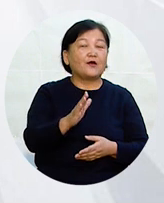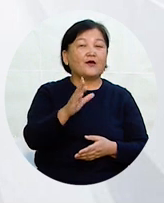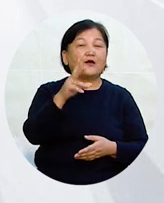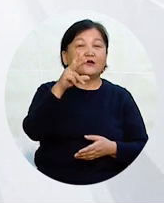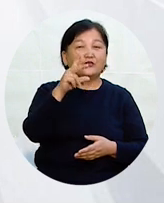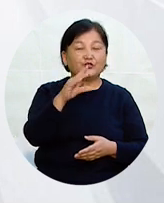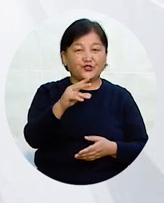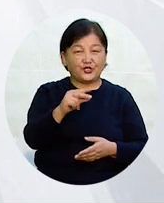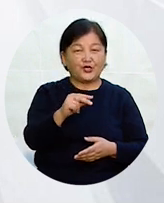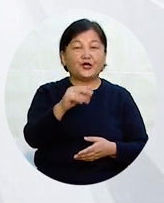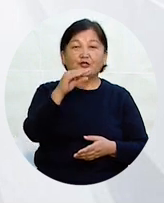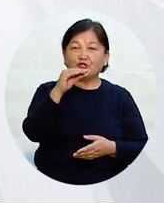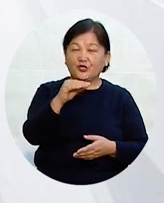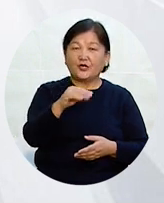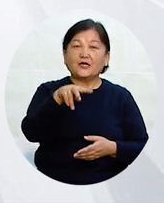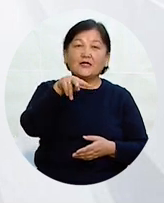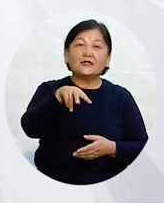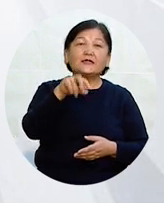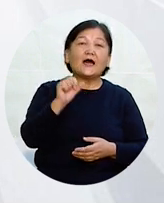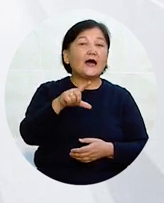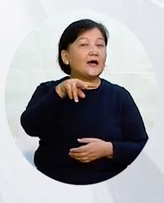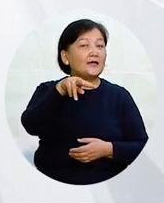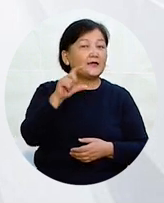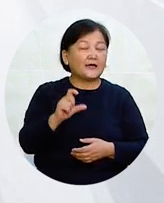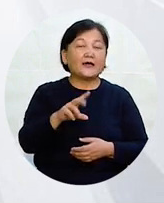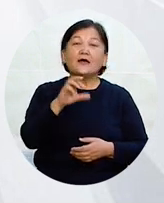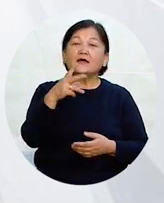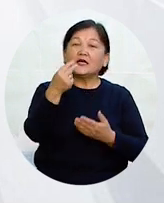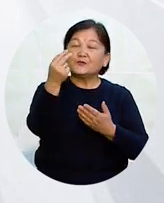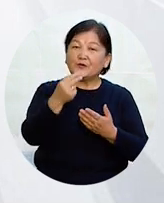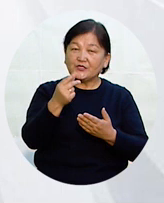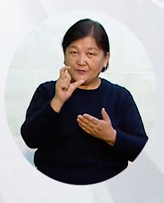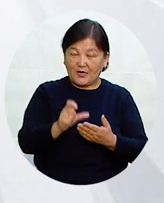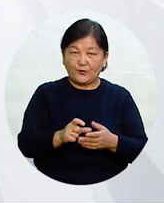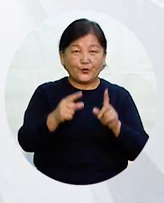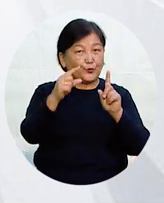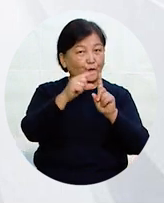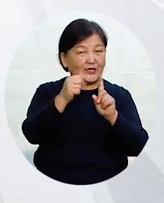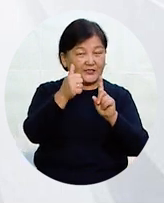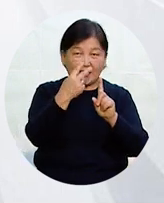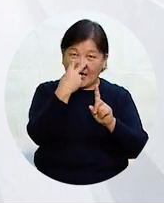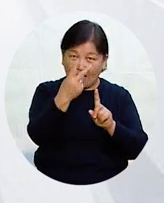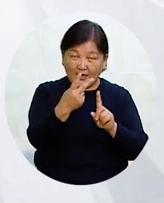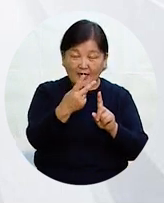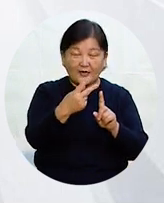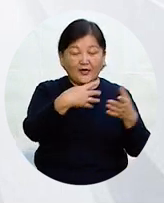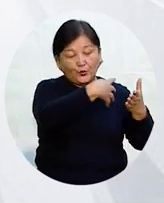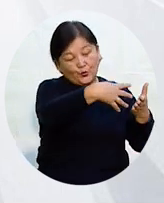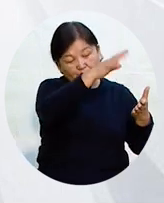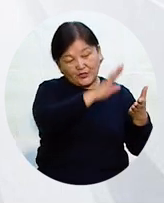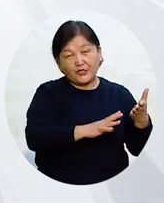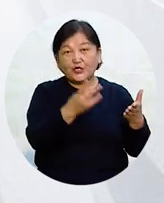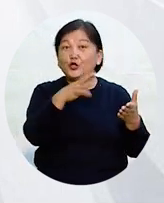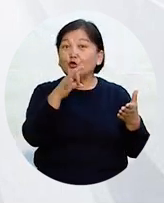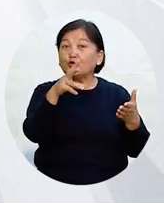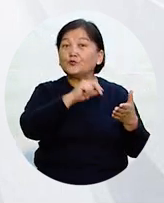жээчээ, лалэ нөхцөлийг хэрхэн бичиж вэ гэдгийг үгээсээ анхаарад үснэгтээ нөхөрөө хүүхдүүдээ. За энэ бол